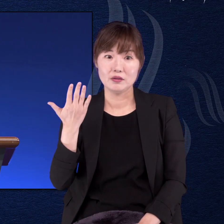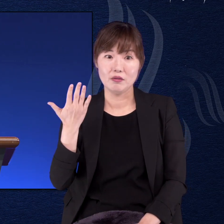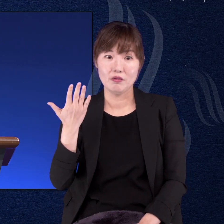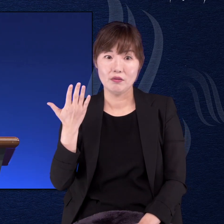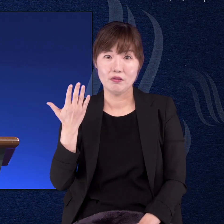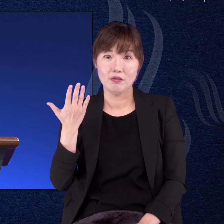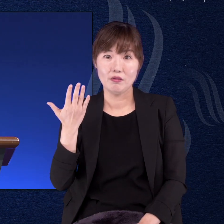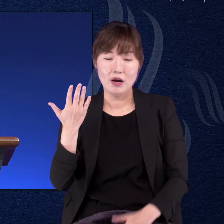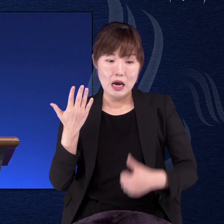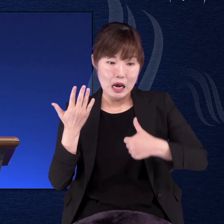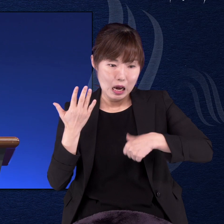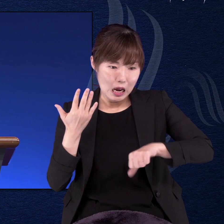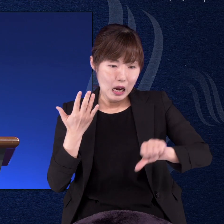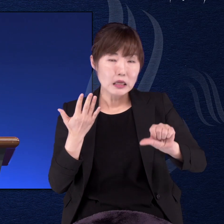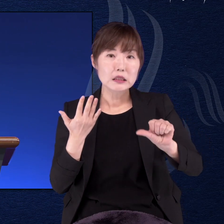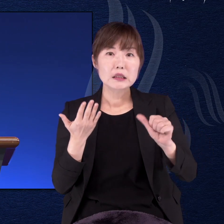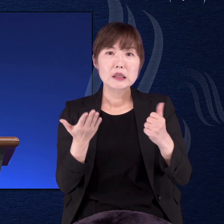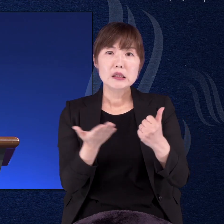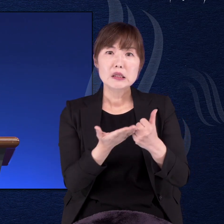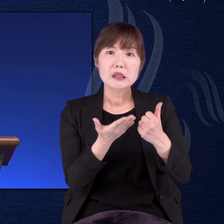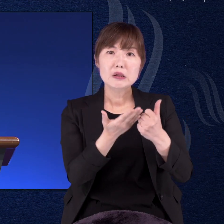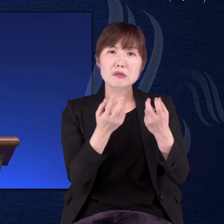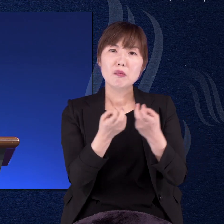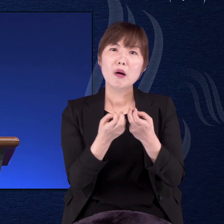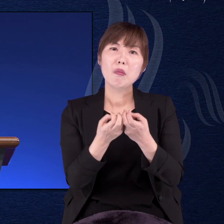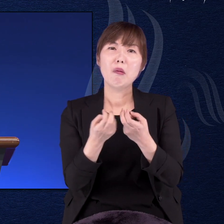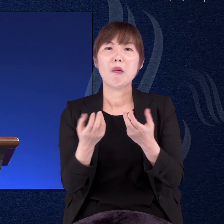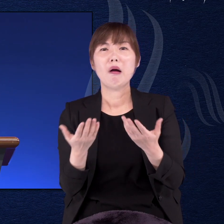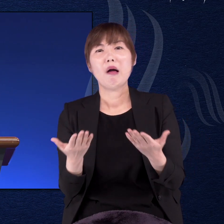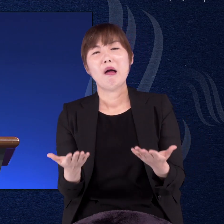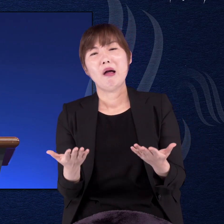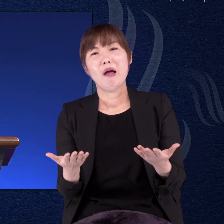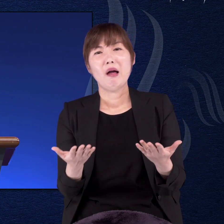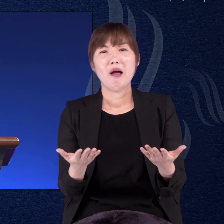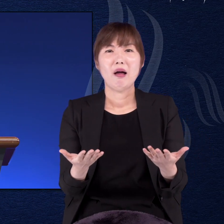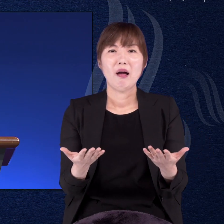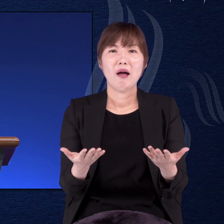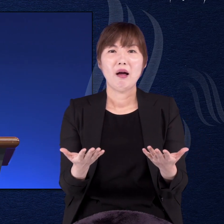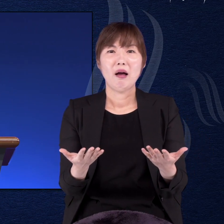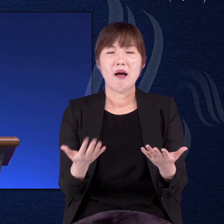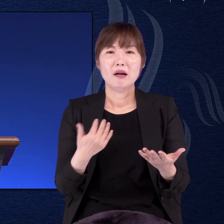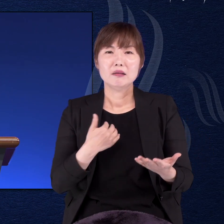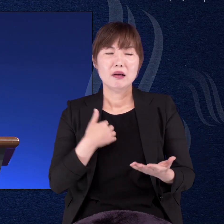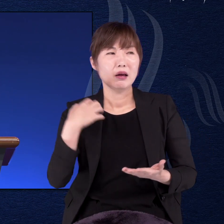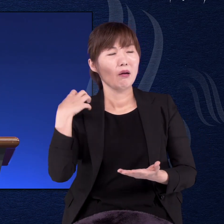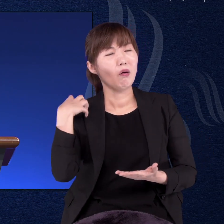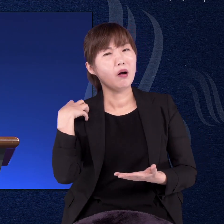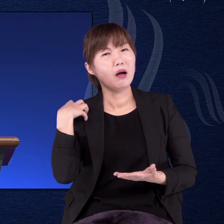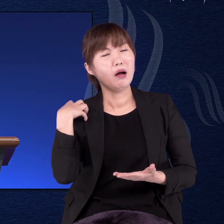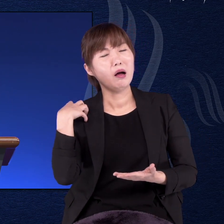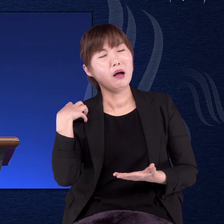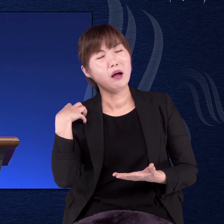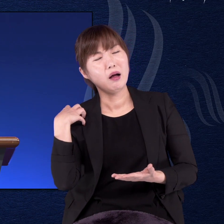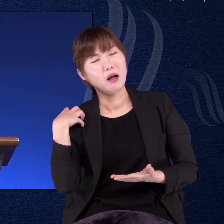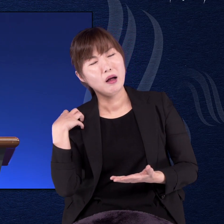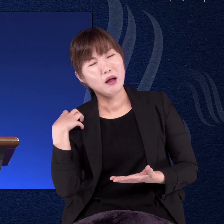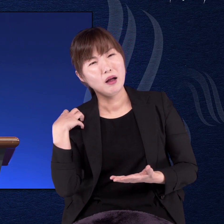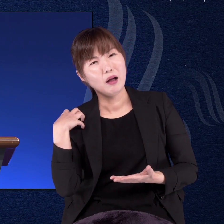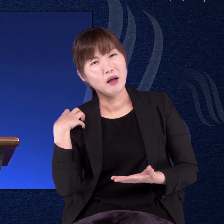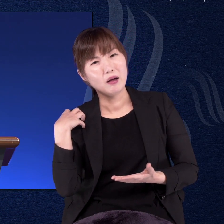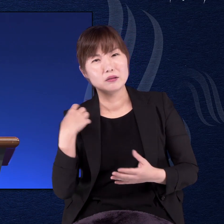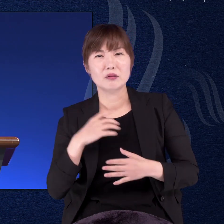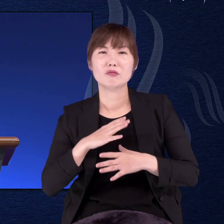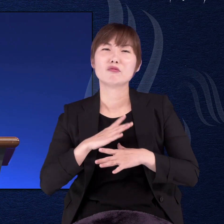키우지? 막 두려워지는 거예요. 과연 내가 부모의 역할을 잘 할 수 있을까? 이런 두려움이 밀려오기